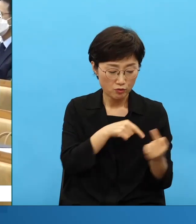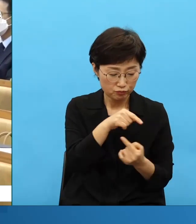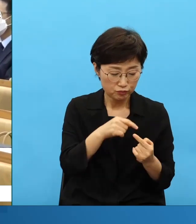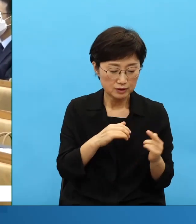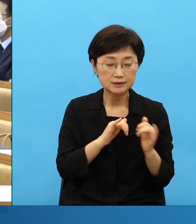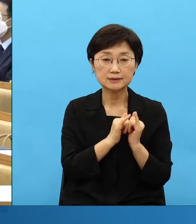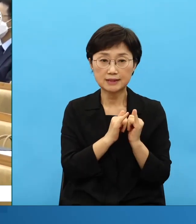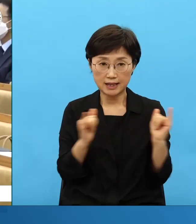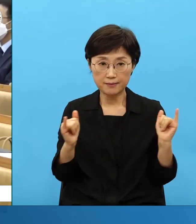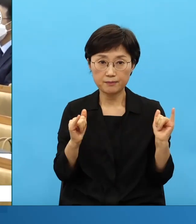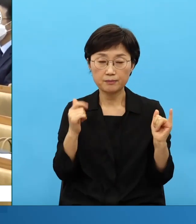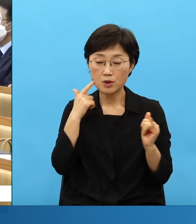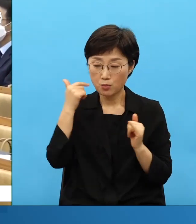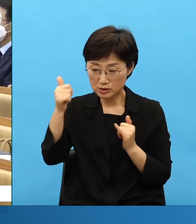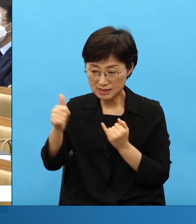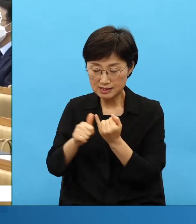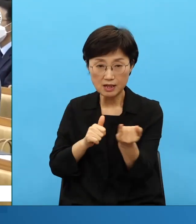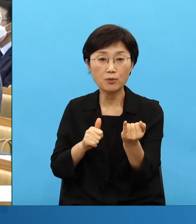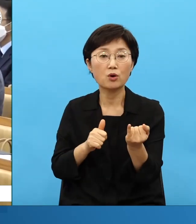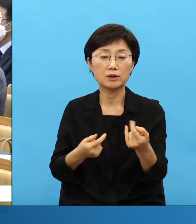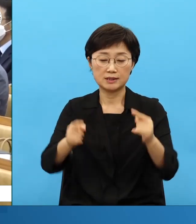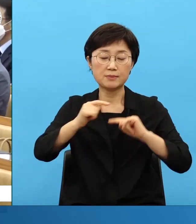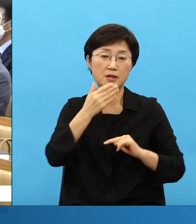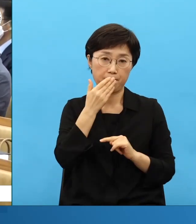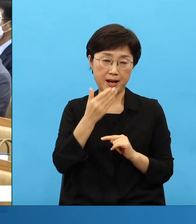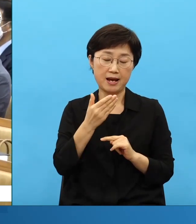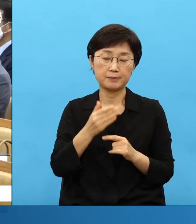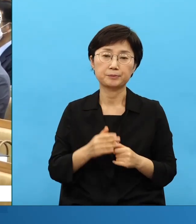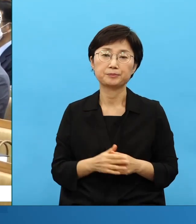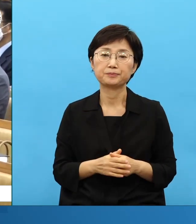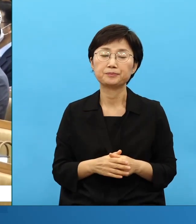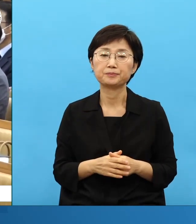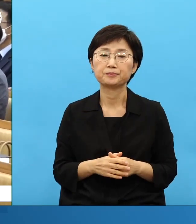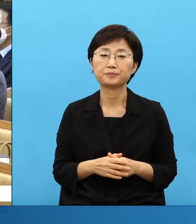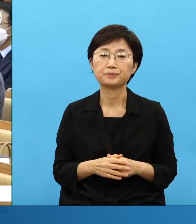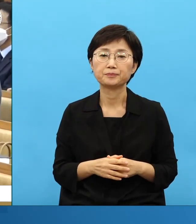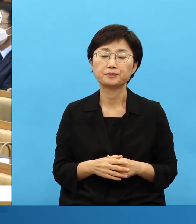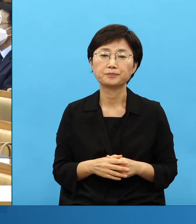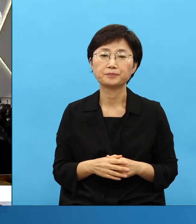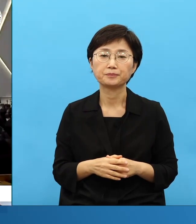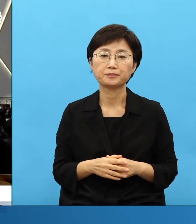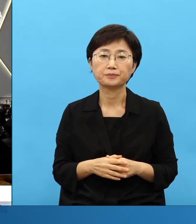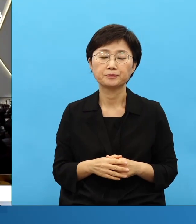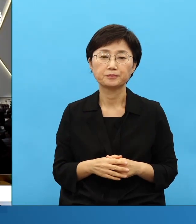부교역자를 대상으로 하며 현재 위아.kr에서 등록받고 있습니다.